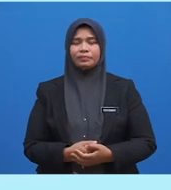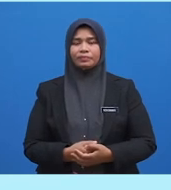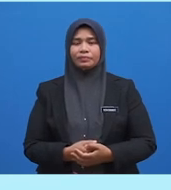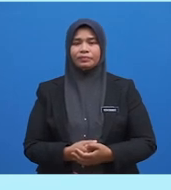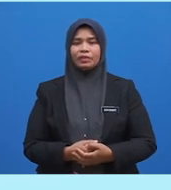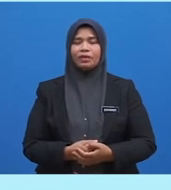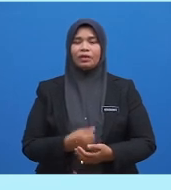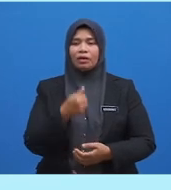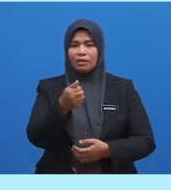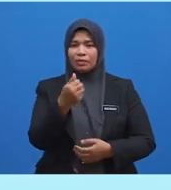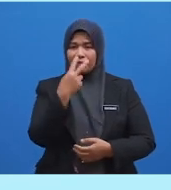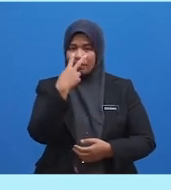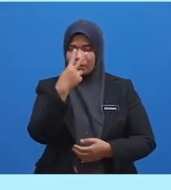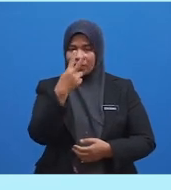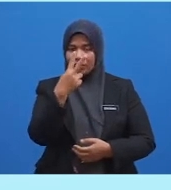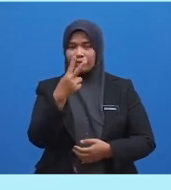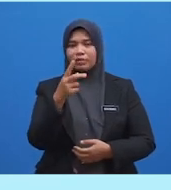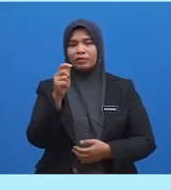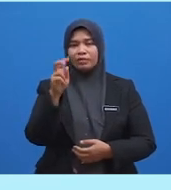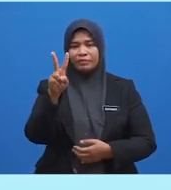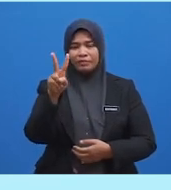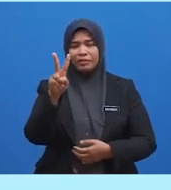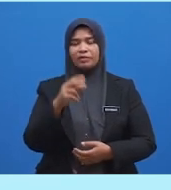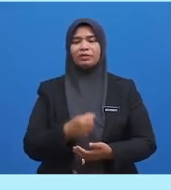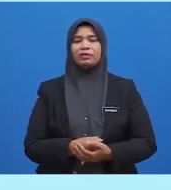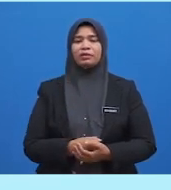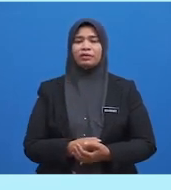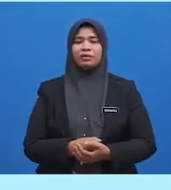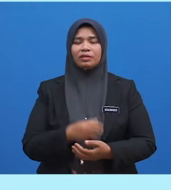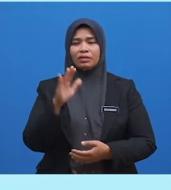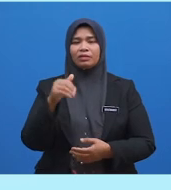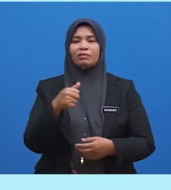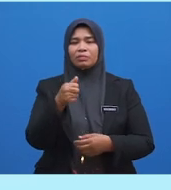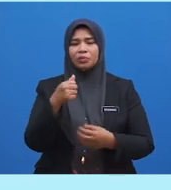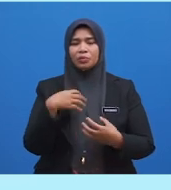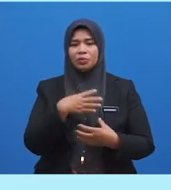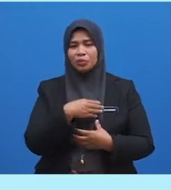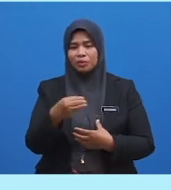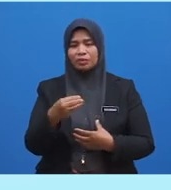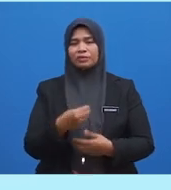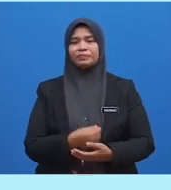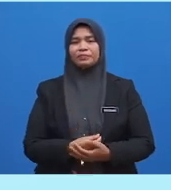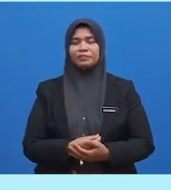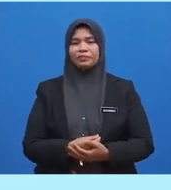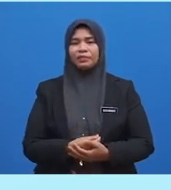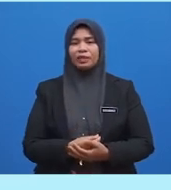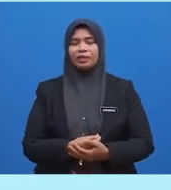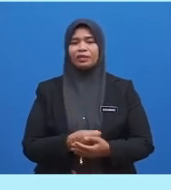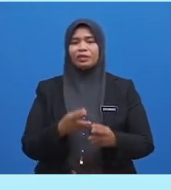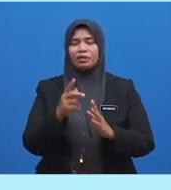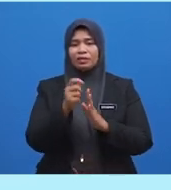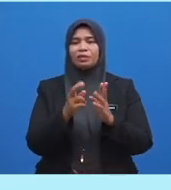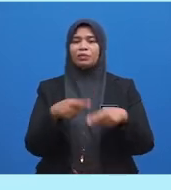Hai kamu menonton rancangan television kegemaran kamu terutama